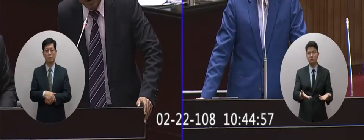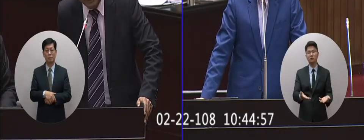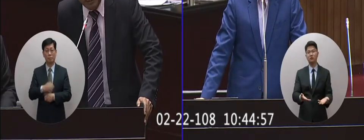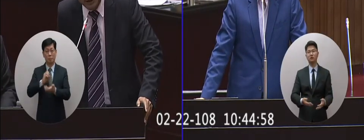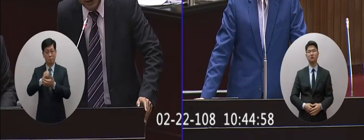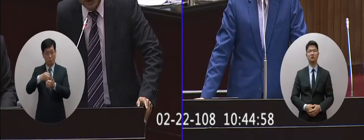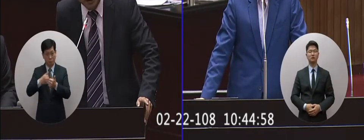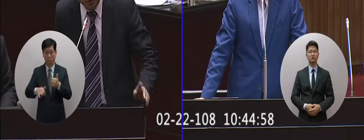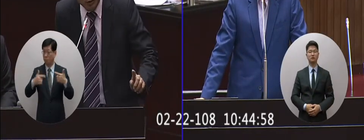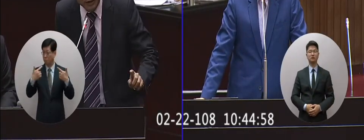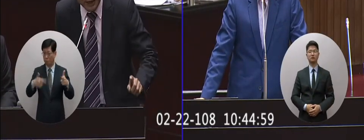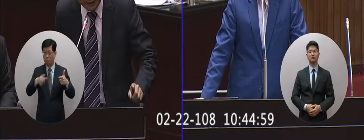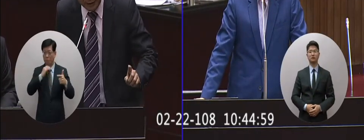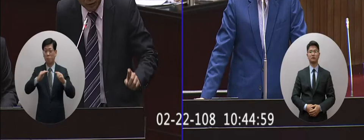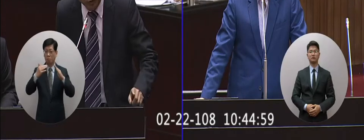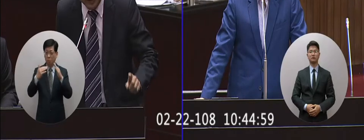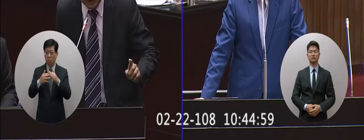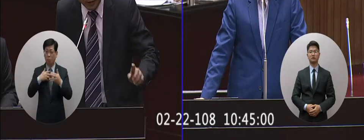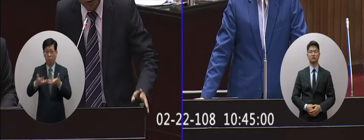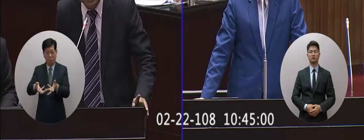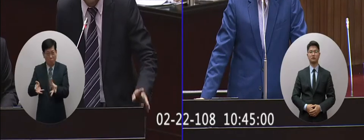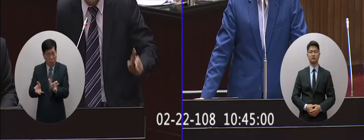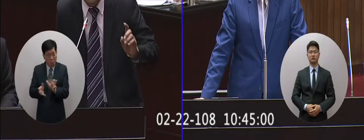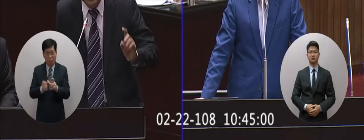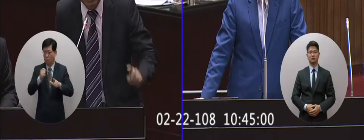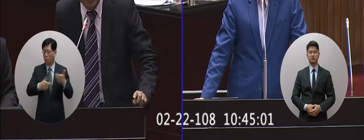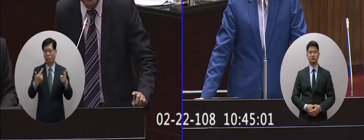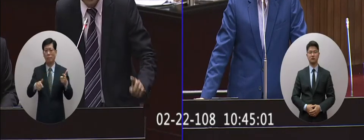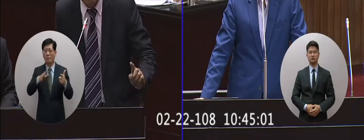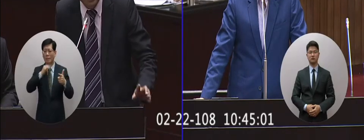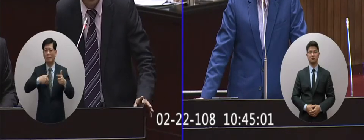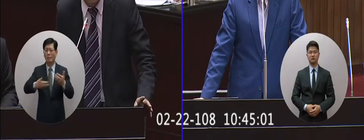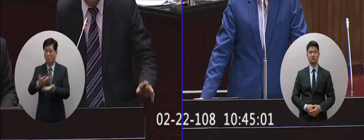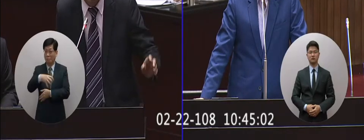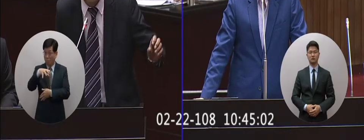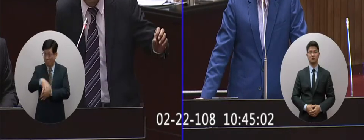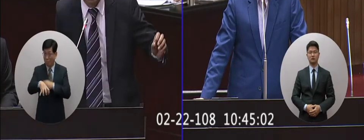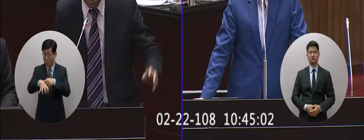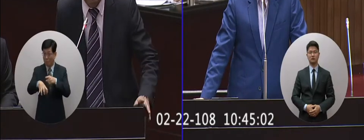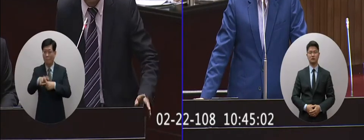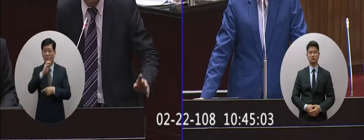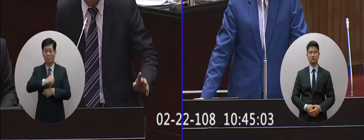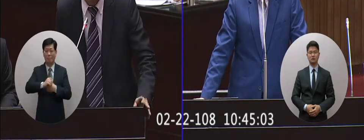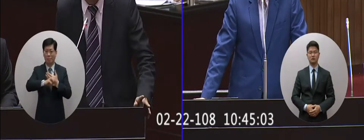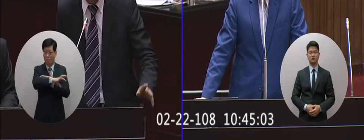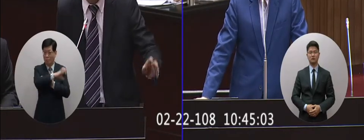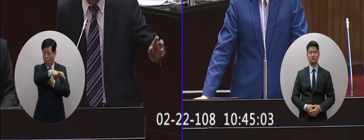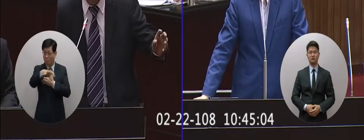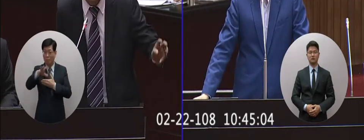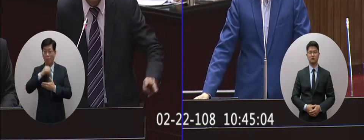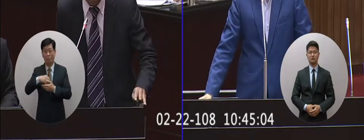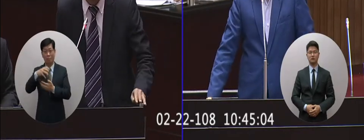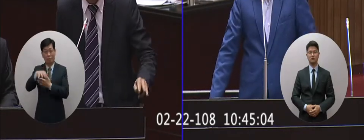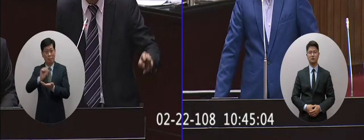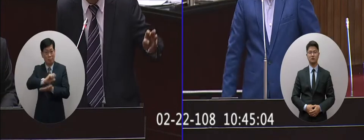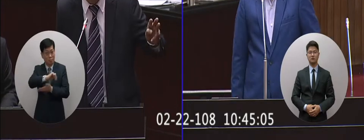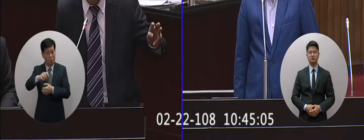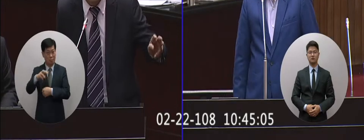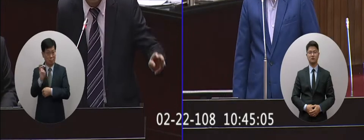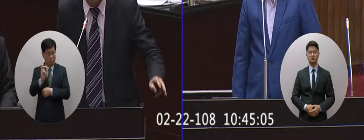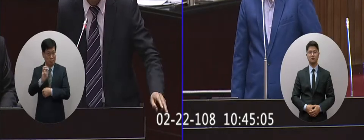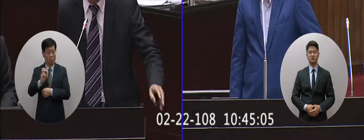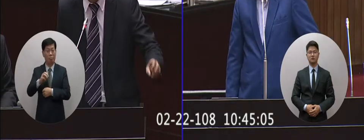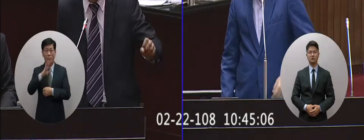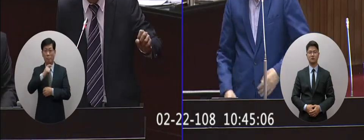各位报告，它不是一个国家的队的公司，它是一个平台，平台是把所有的农产品，30种农